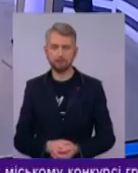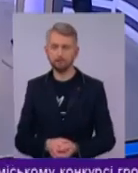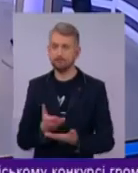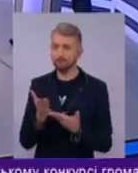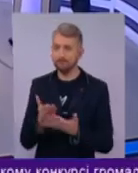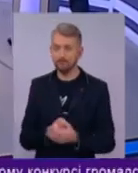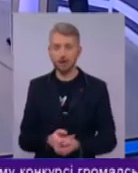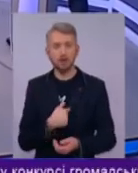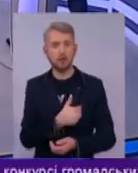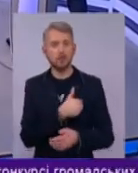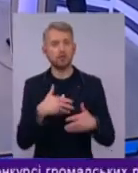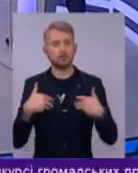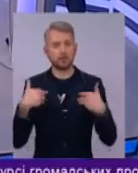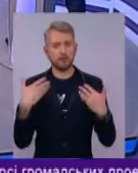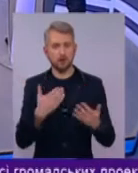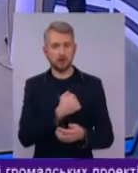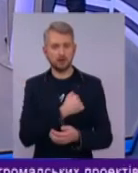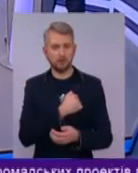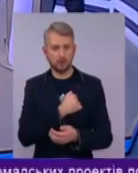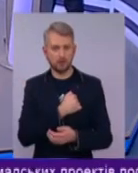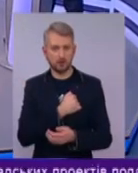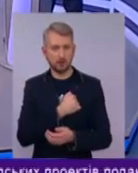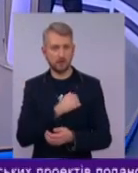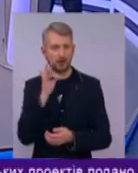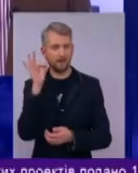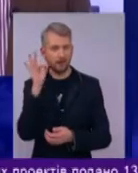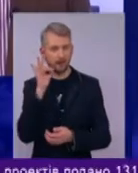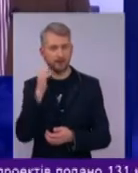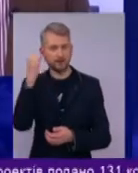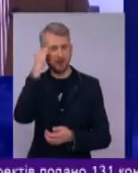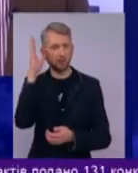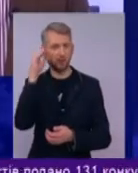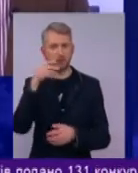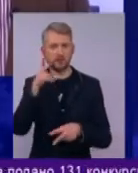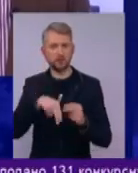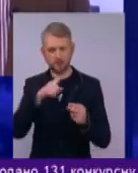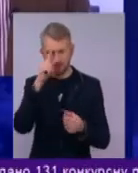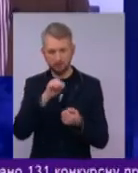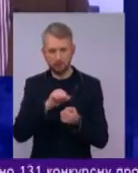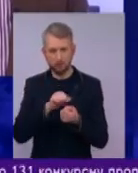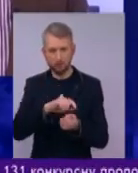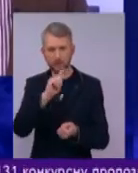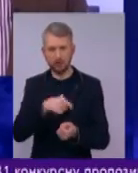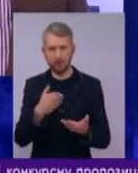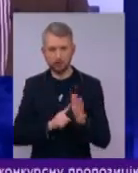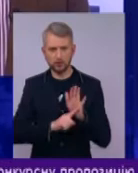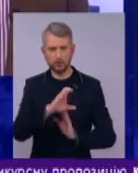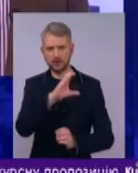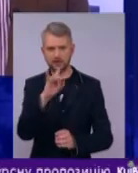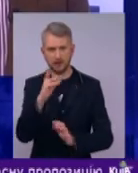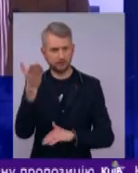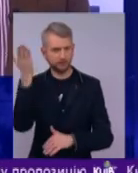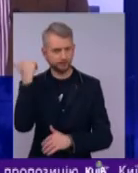ласка. Я хотів би привітати воїнів-афганців з пам'ятною датою закінчення безглуздої війни, який почалась РСР в свій